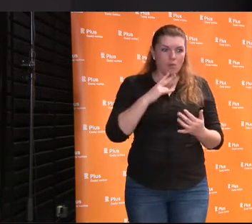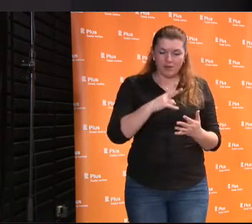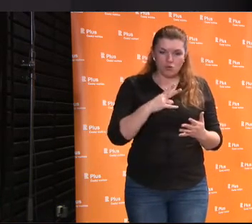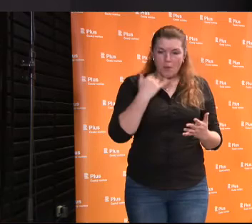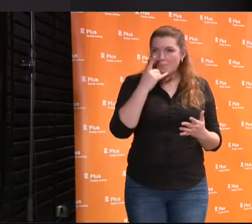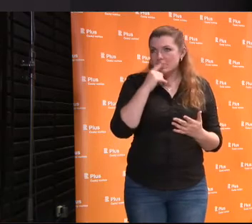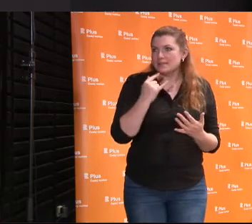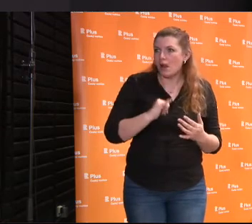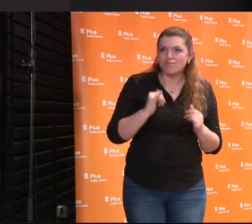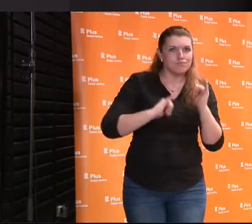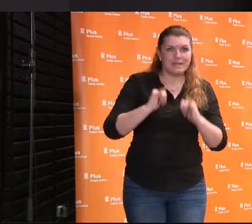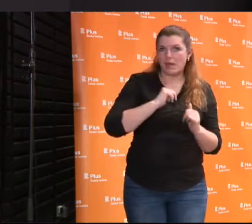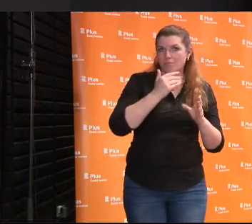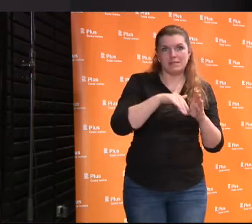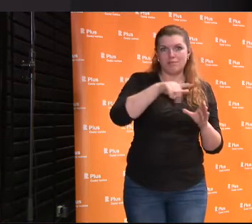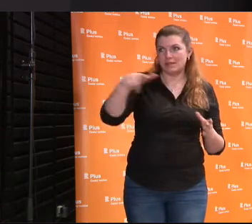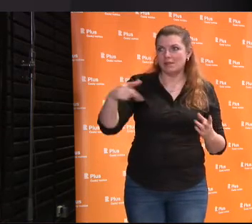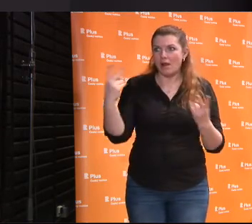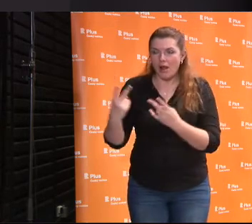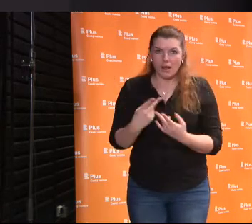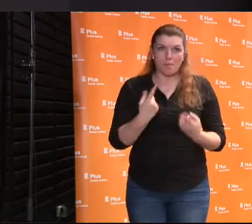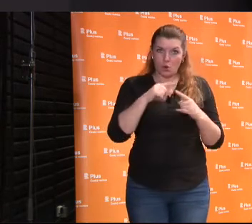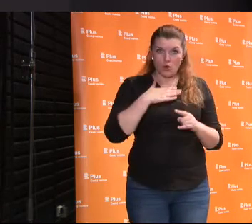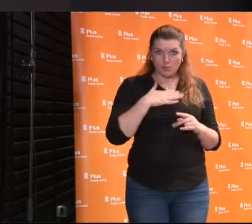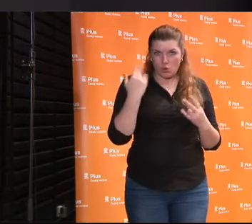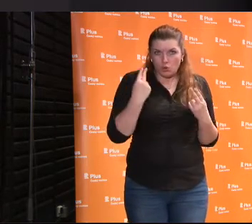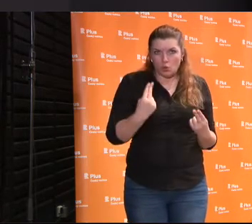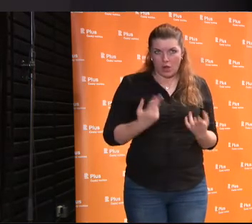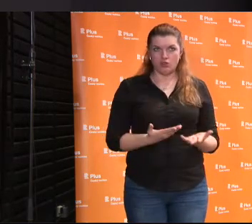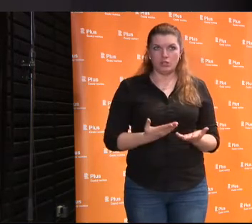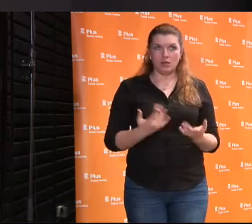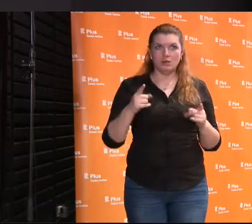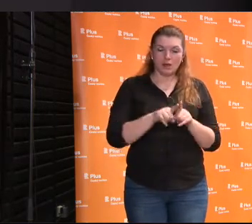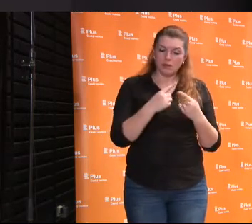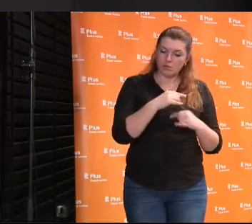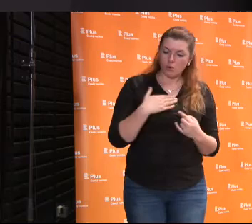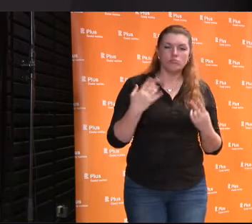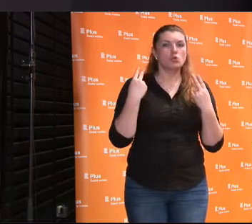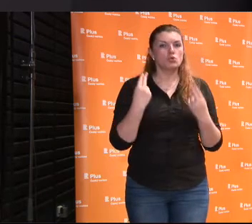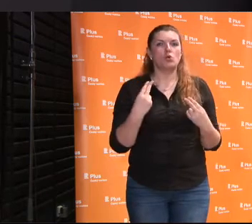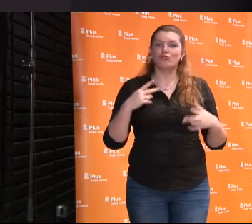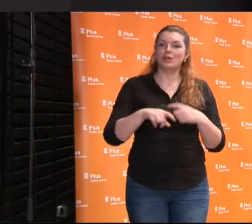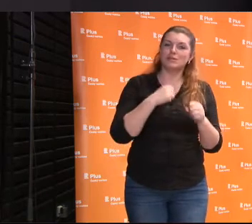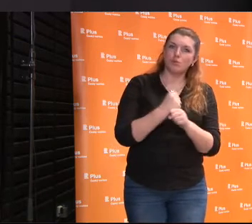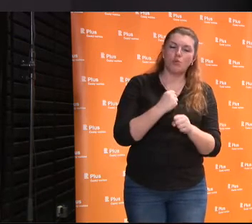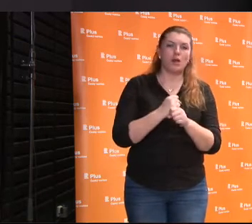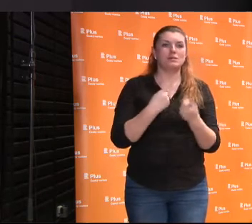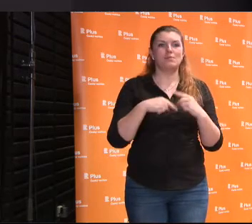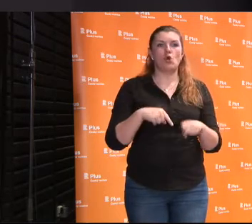nedostatkem pracovních sil. Pro nás je to důležité. Pro nás je důležité i spolupracovat na vývoji kurikulí,